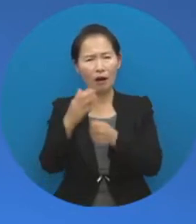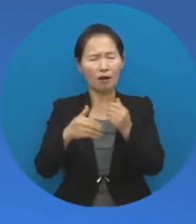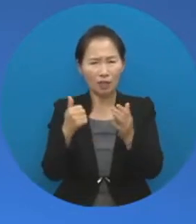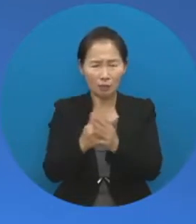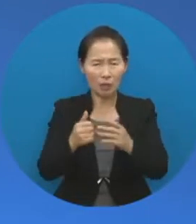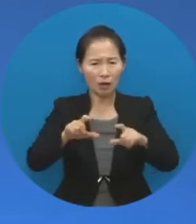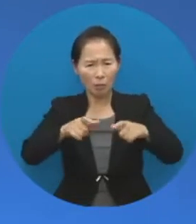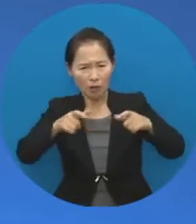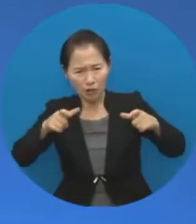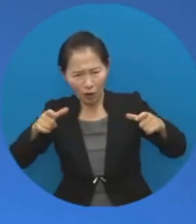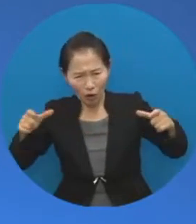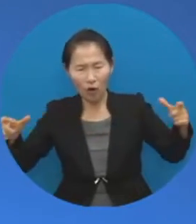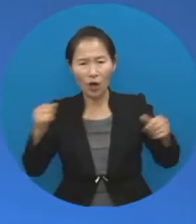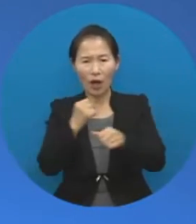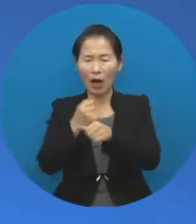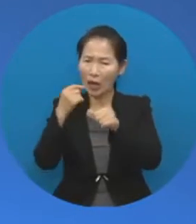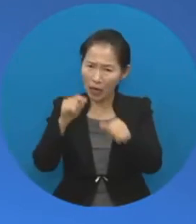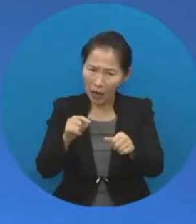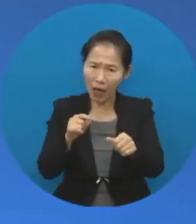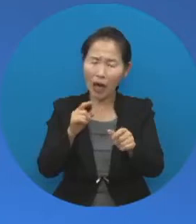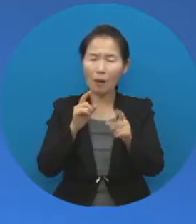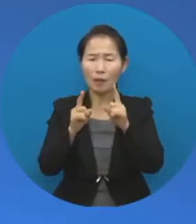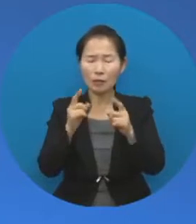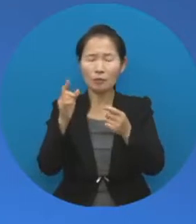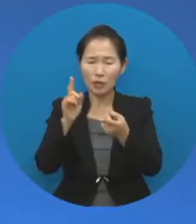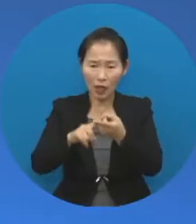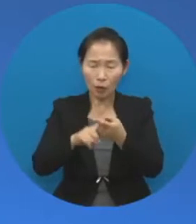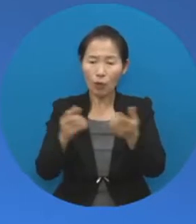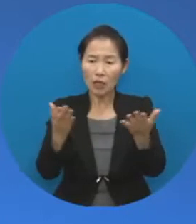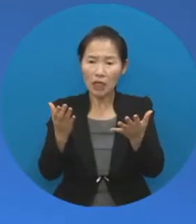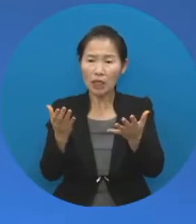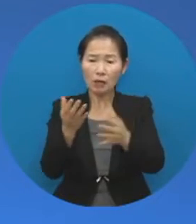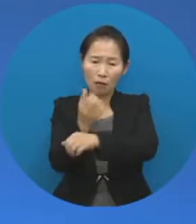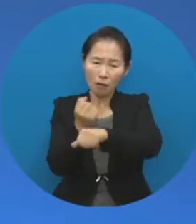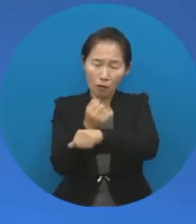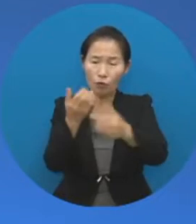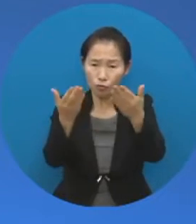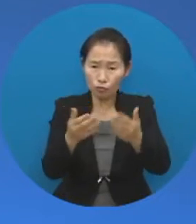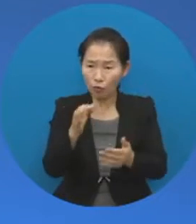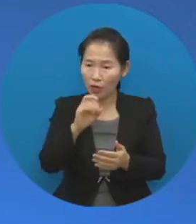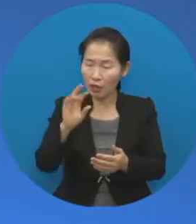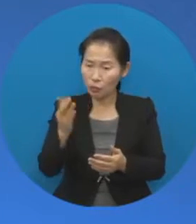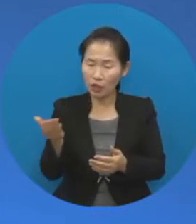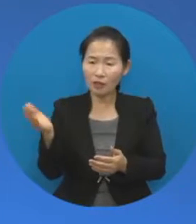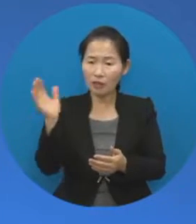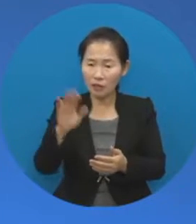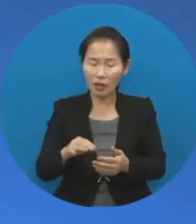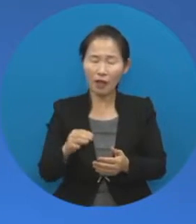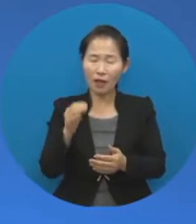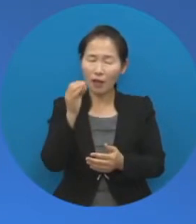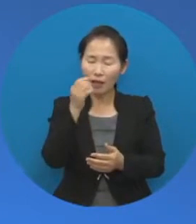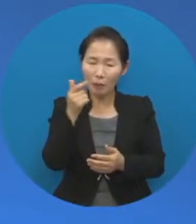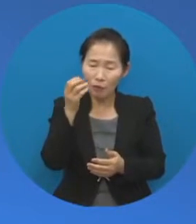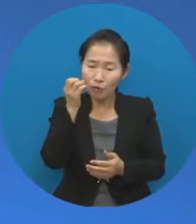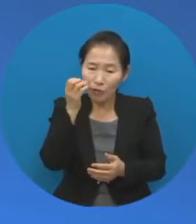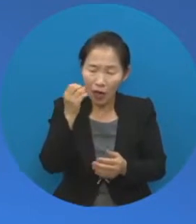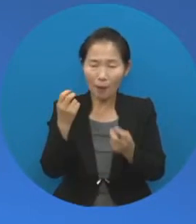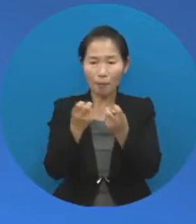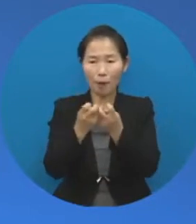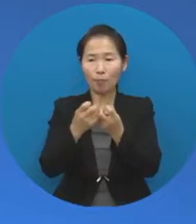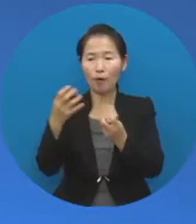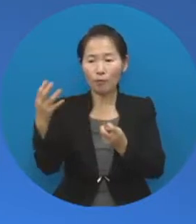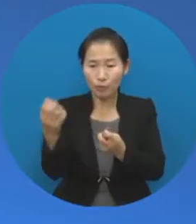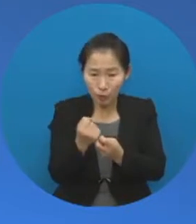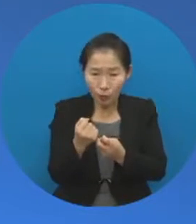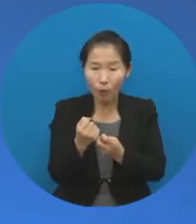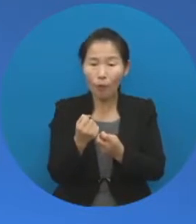그러면 이 대책이 있으셔야 되잖아요. 일을 주셔야 되잖아요. 그런데 너무나 이상한 방법으로 일을 주시기 시작하셨는데 입찰을